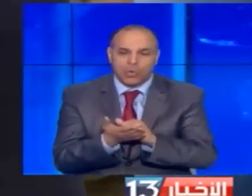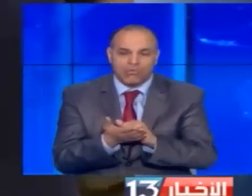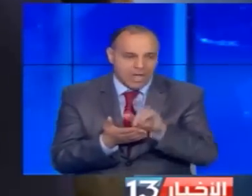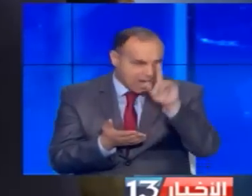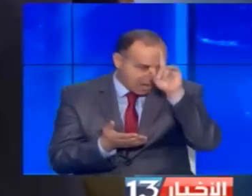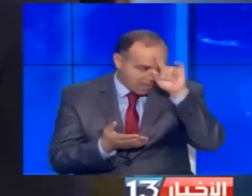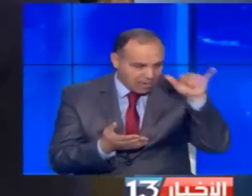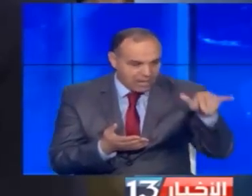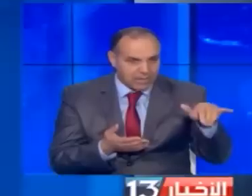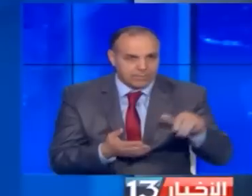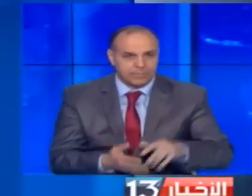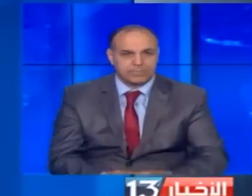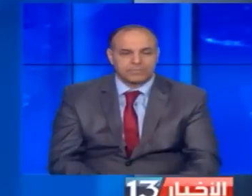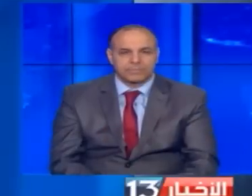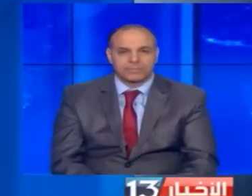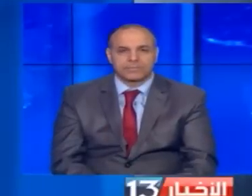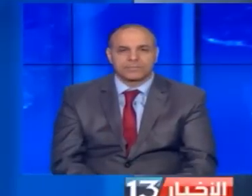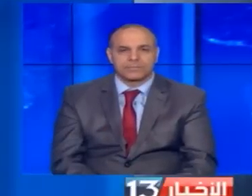ألمانيا.